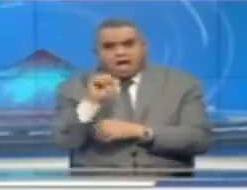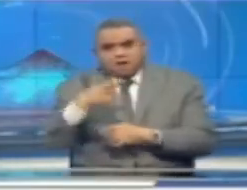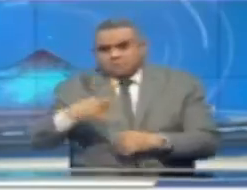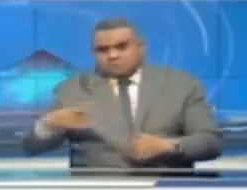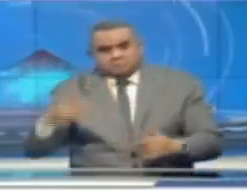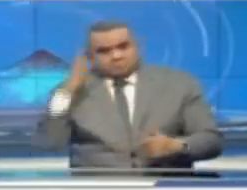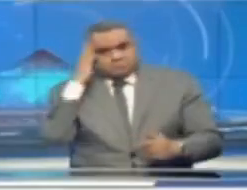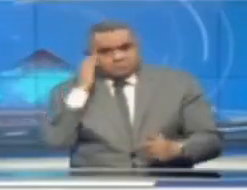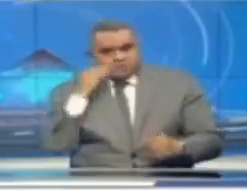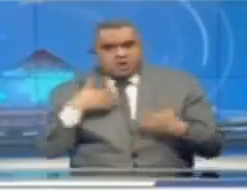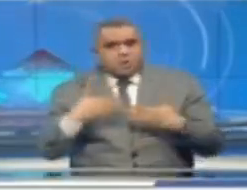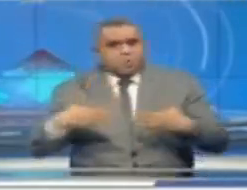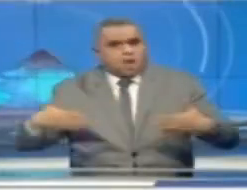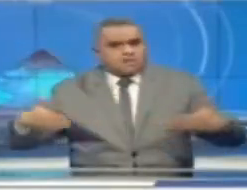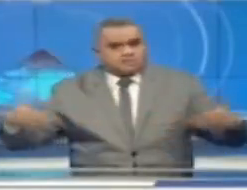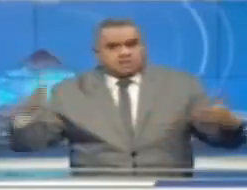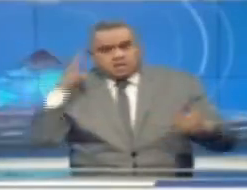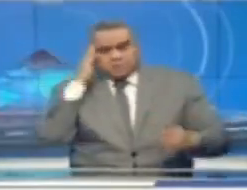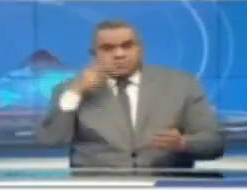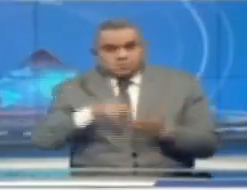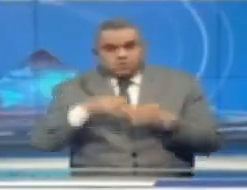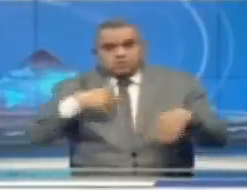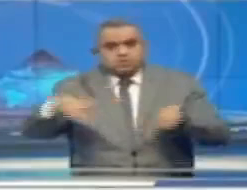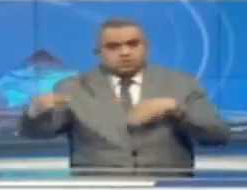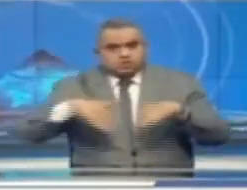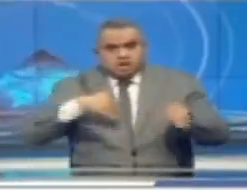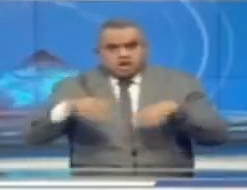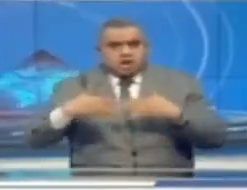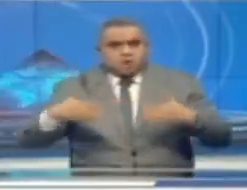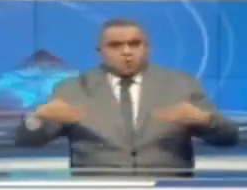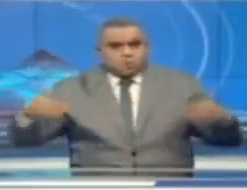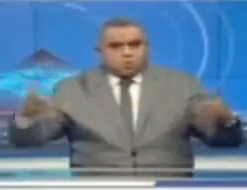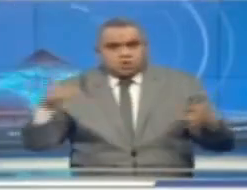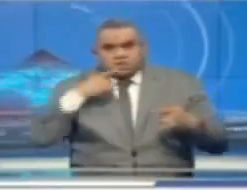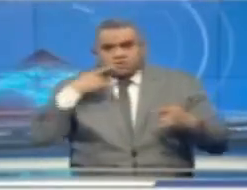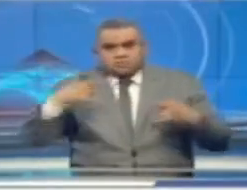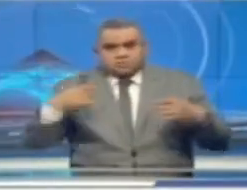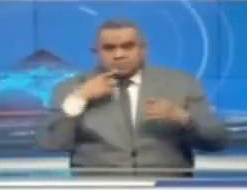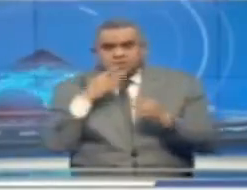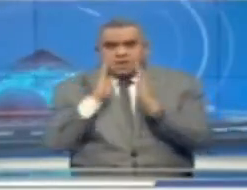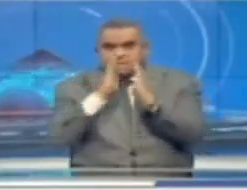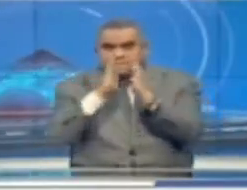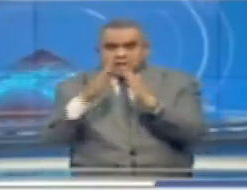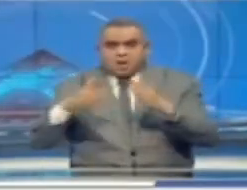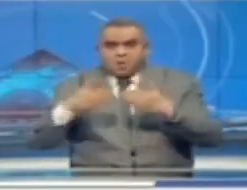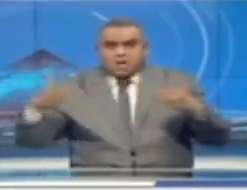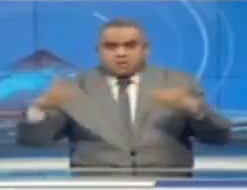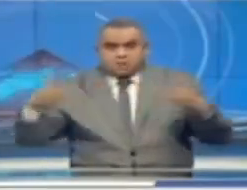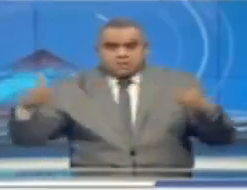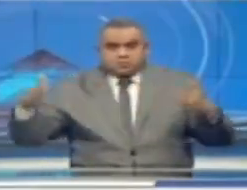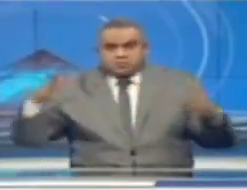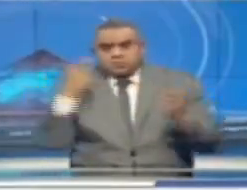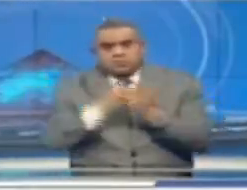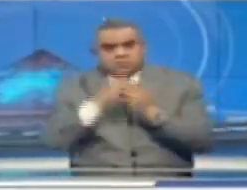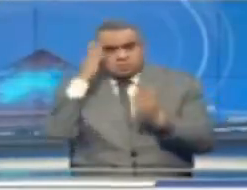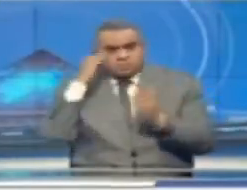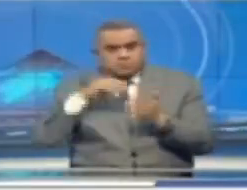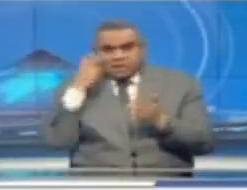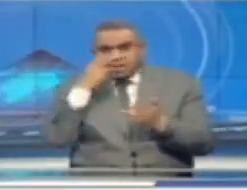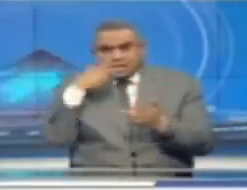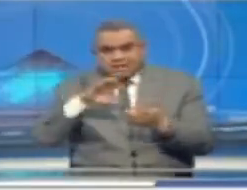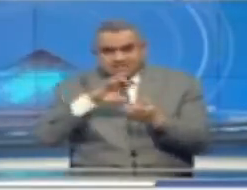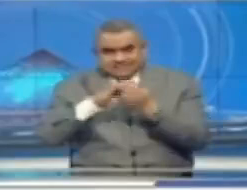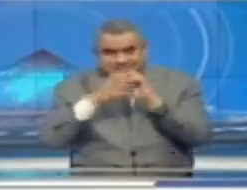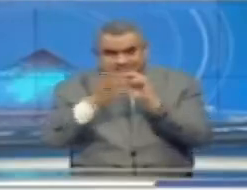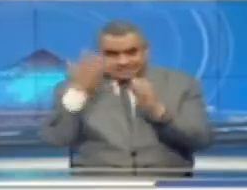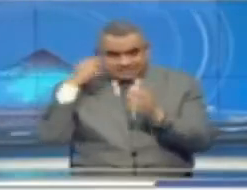ومكان مريح ومتسع يعني، والشوارع واسعة وكده، الأماكن وبعد القاعات عن بعض واتساع أماكنها. أنا شايف إن التكدس يمكن أقل من